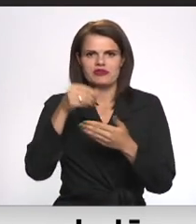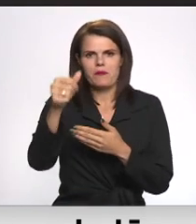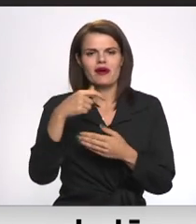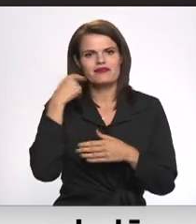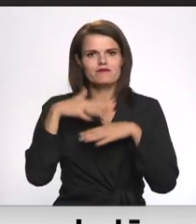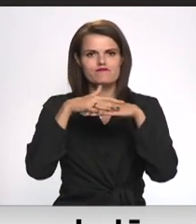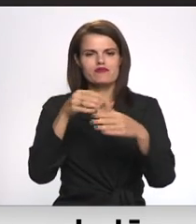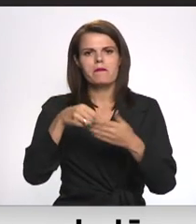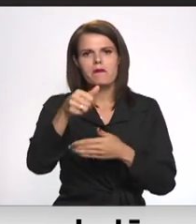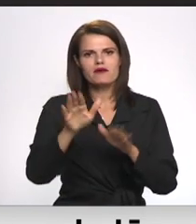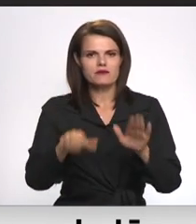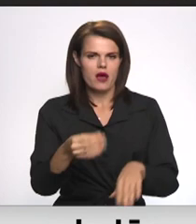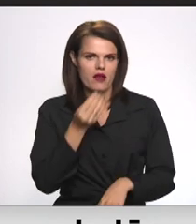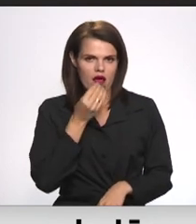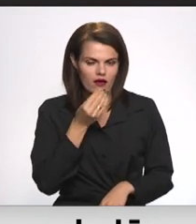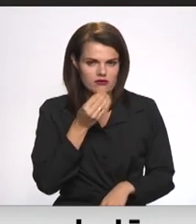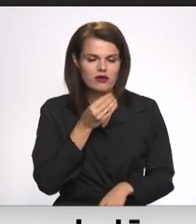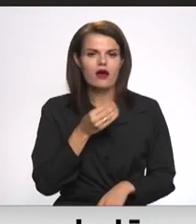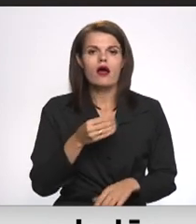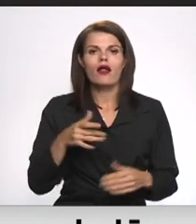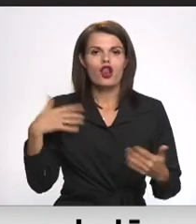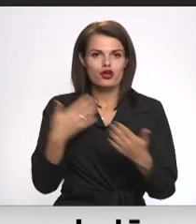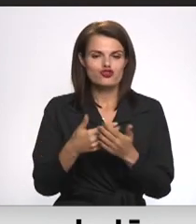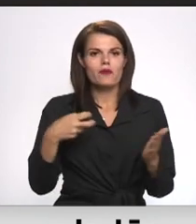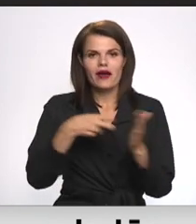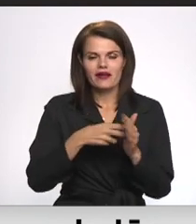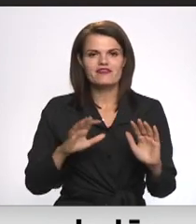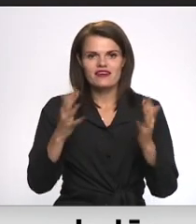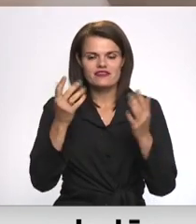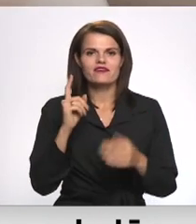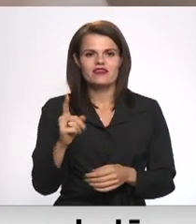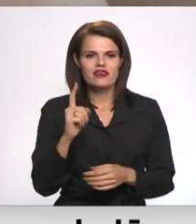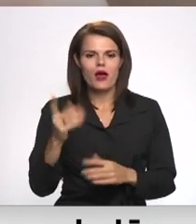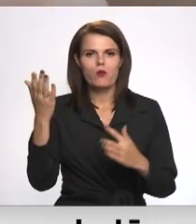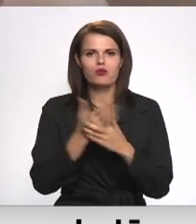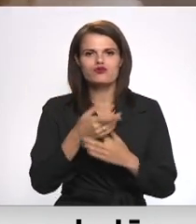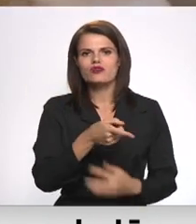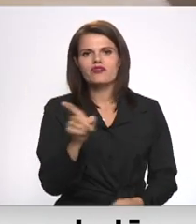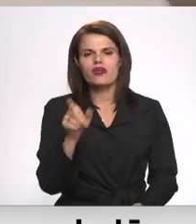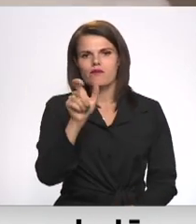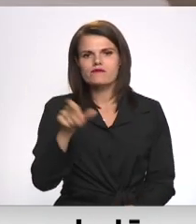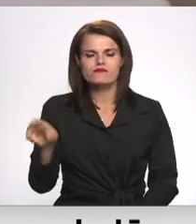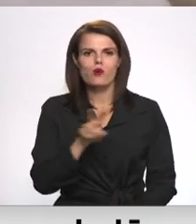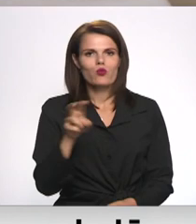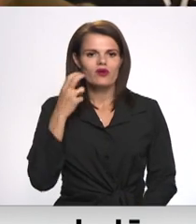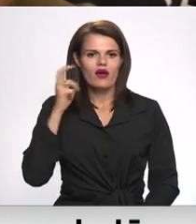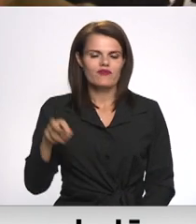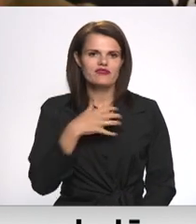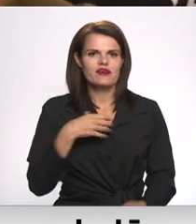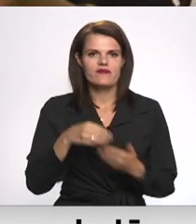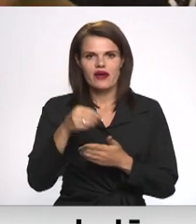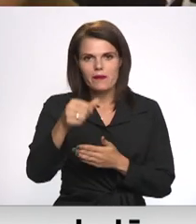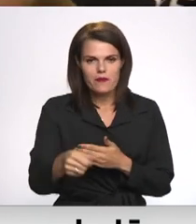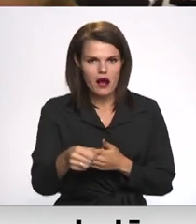samaksu par ēdināšanas pakalpojumiem. Līdz šim reģistrācija bijusi sekmīga vien pusē no tiem skolēniem, par kuriem vecākiem jāveic